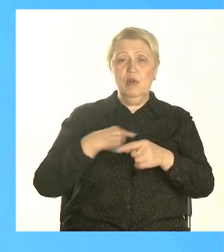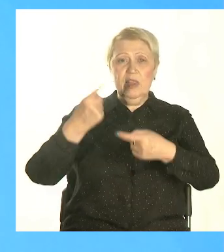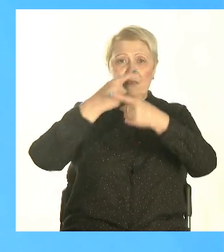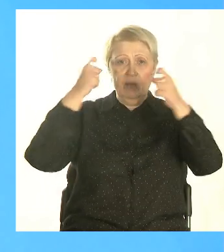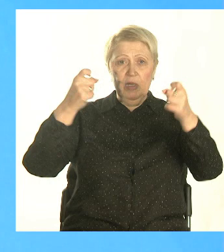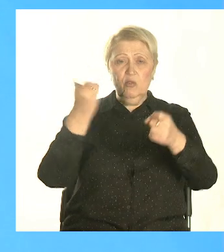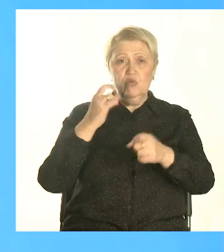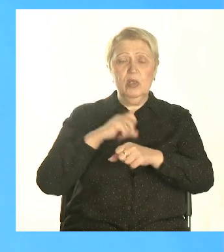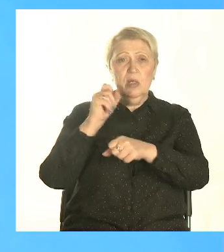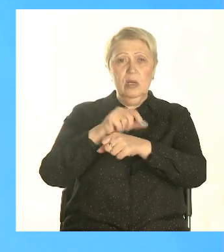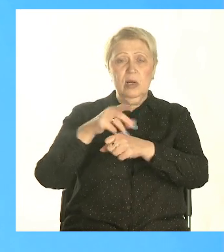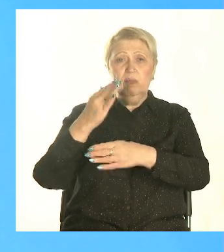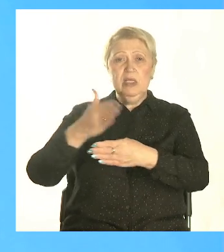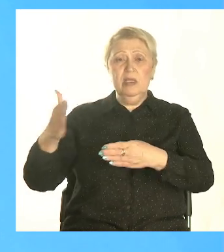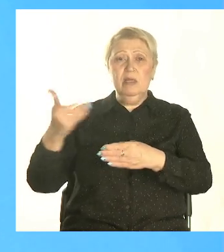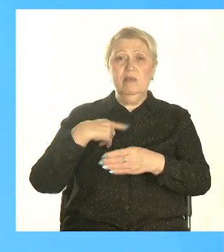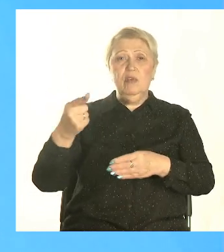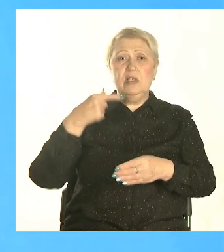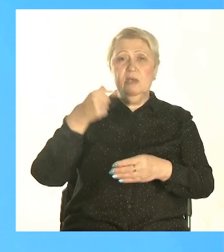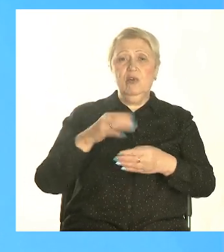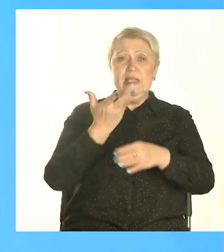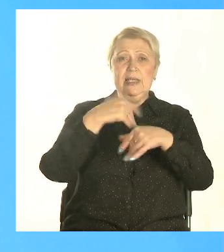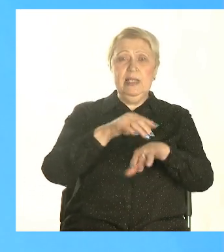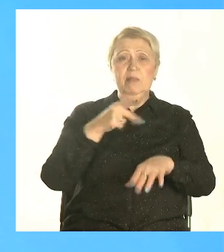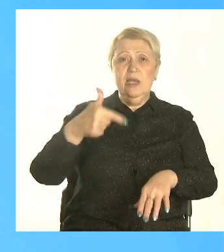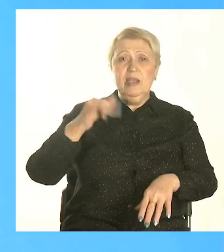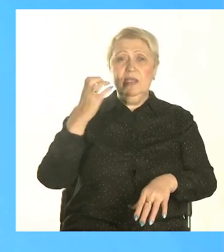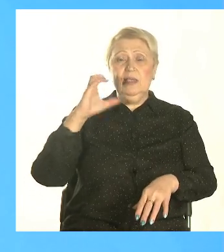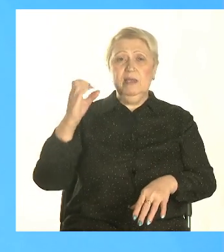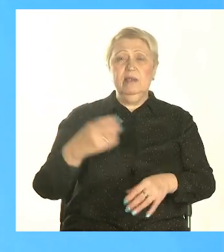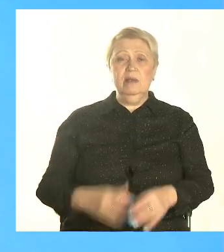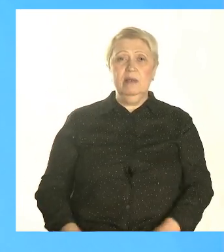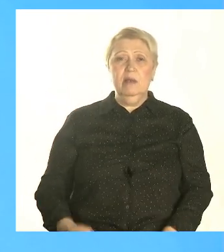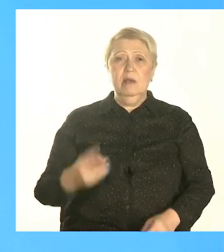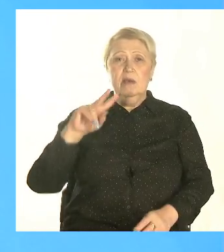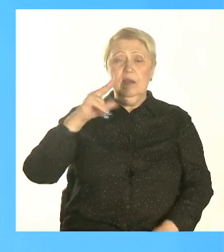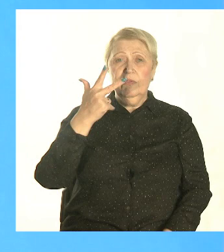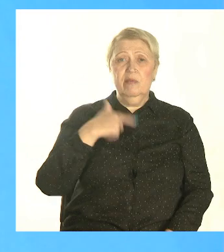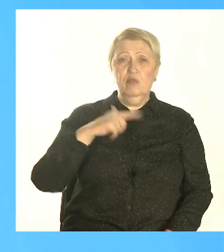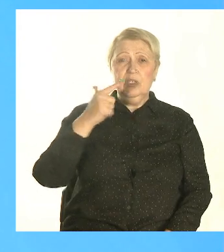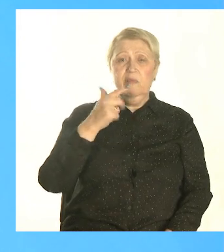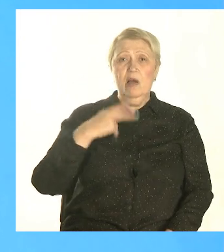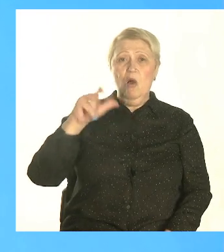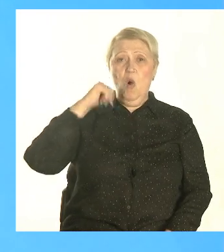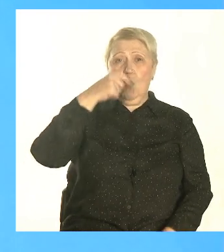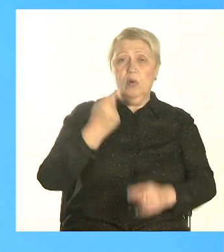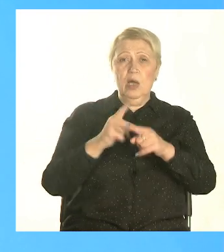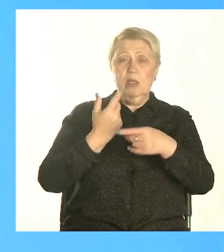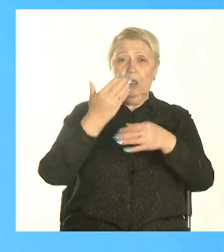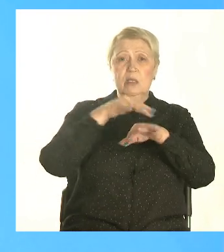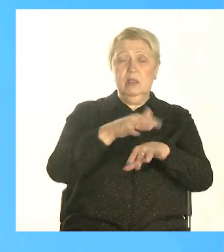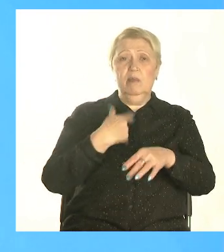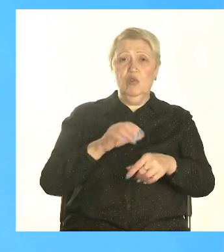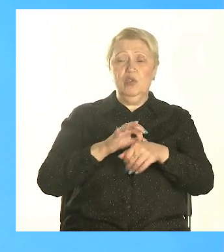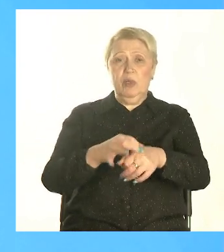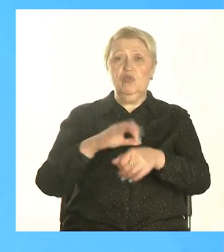ГИС. Количество зарегистрированных граждан мы могли бы взять оттуда, но фактически 2 года прошло, эта система не заработала.